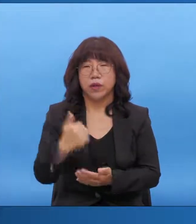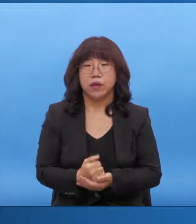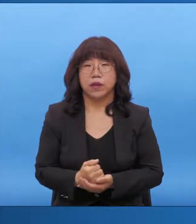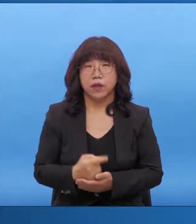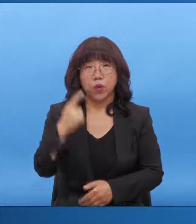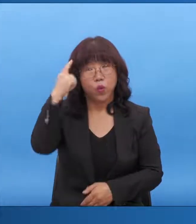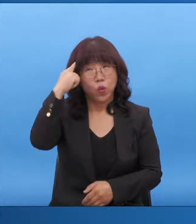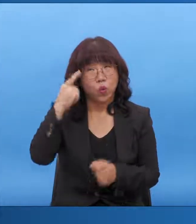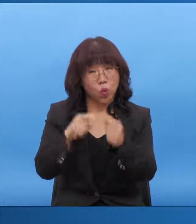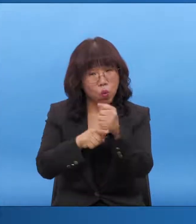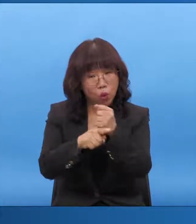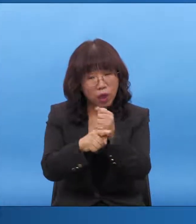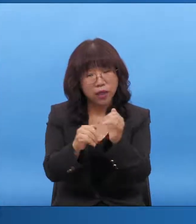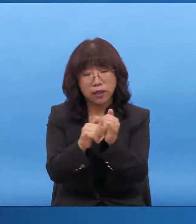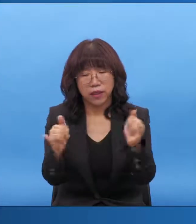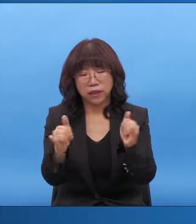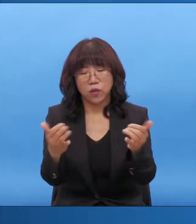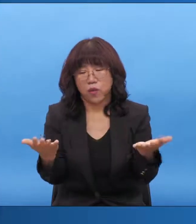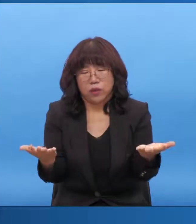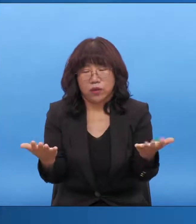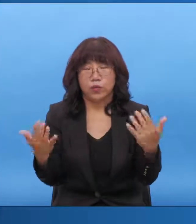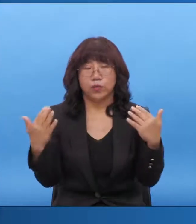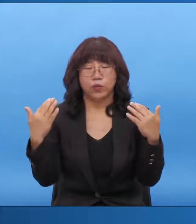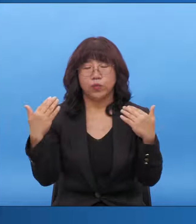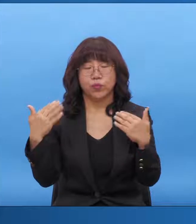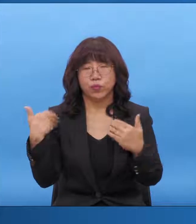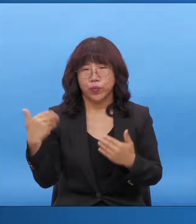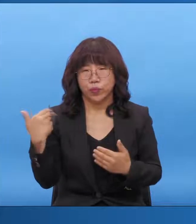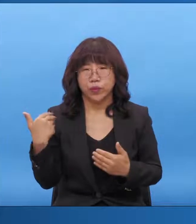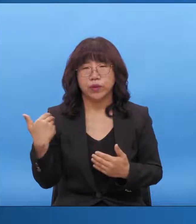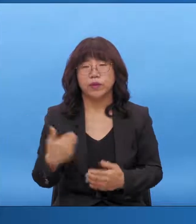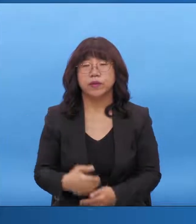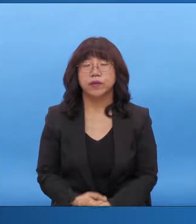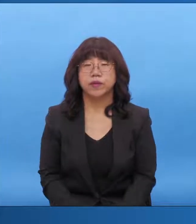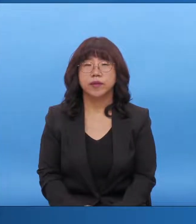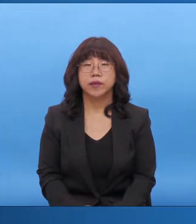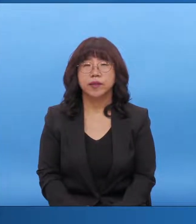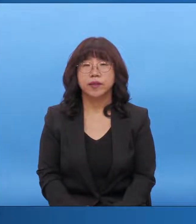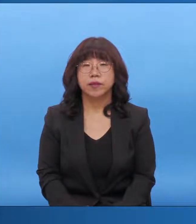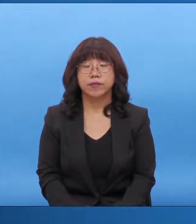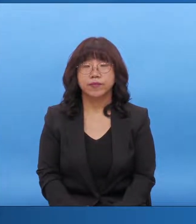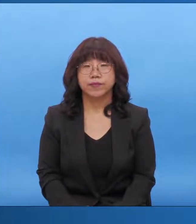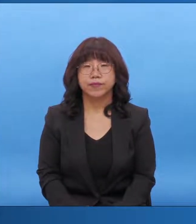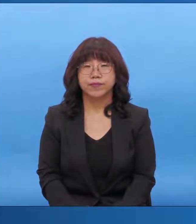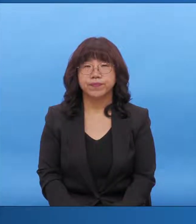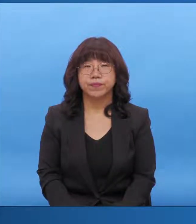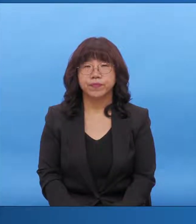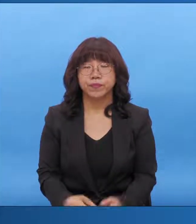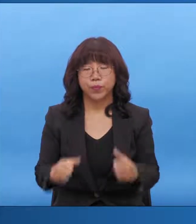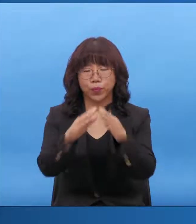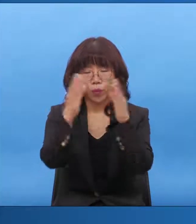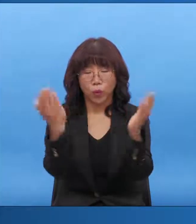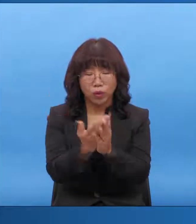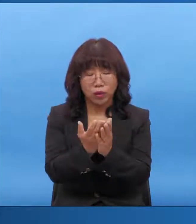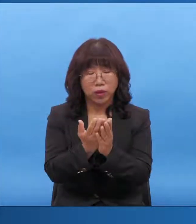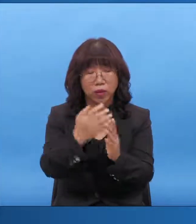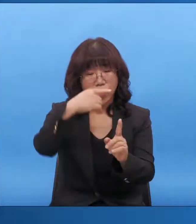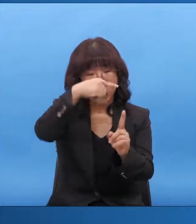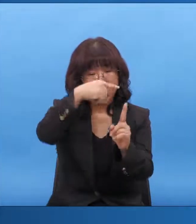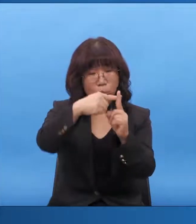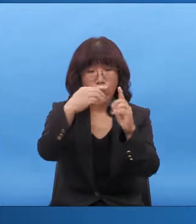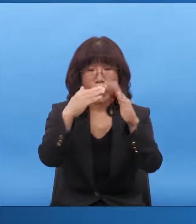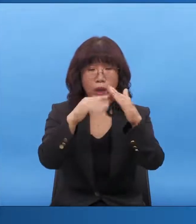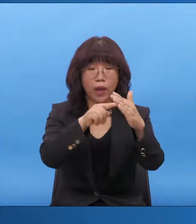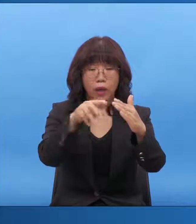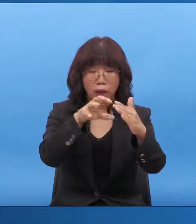과학자들이 전혀 모르는 거죠. And of course, scientists don't know this at all as well. 뭐 대부분 교회에서도 모르는 거예요. 그죠? And even